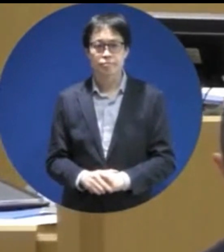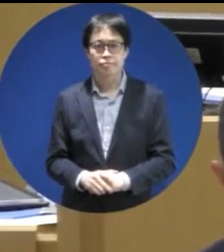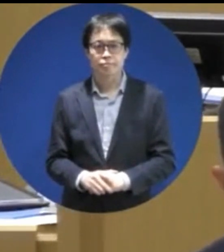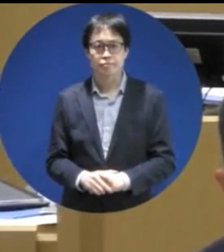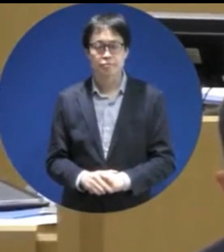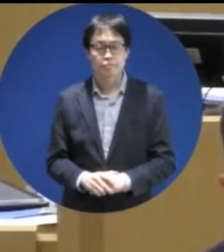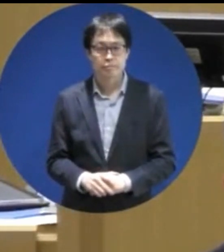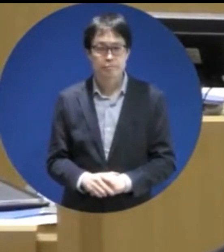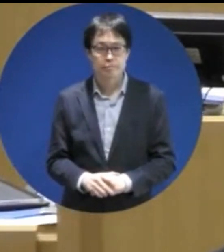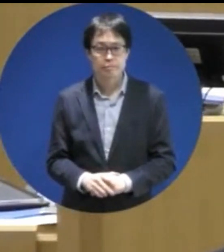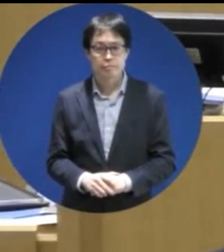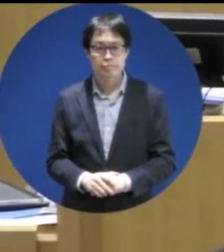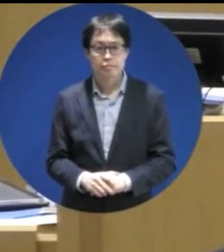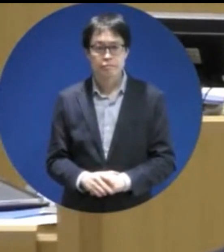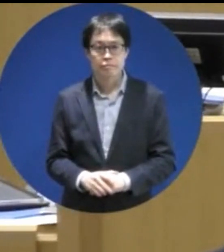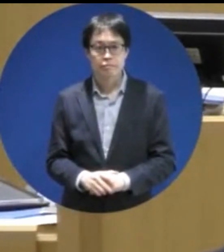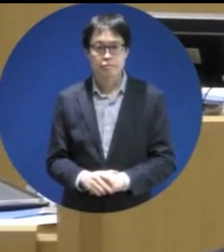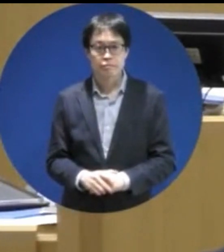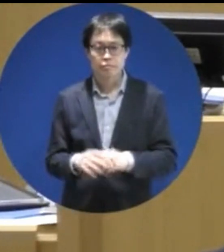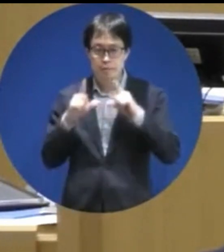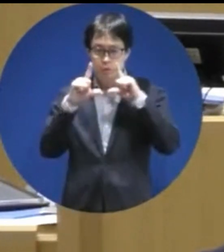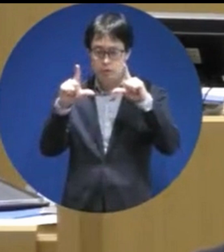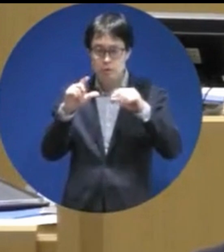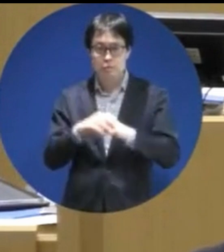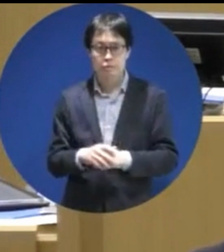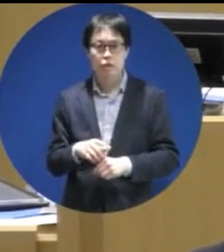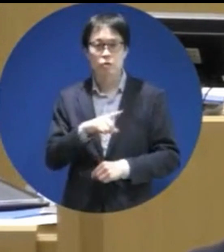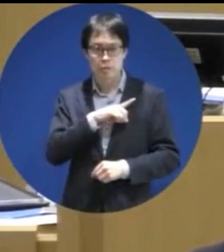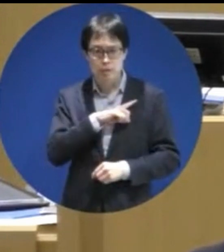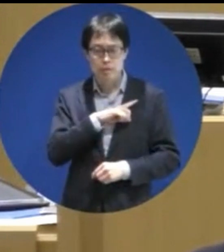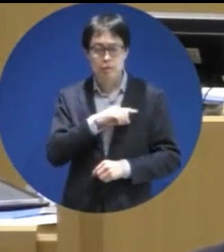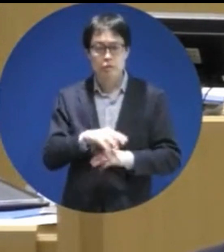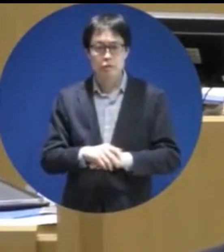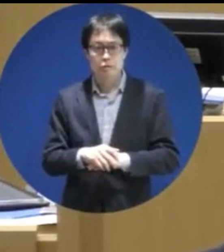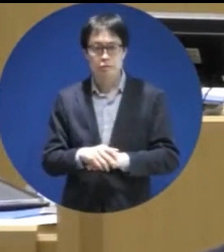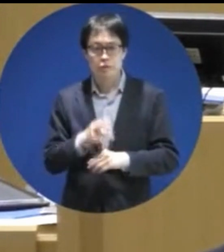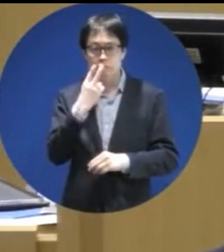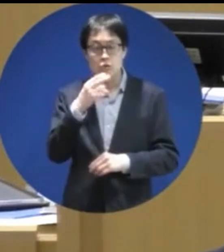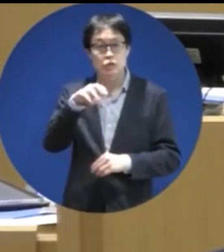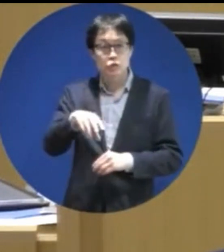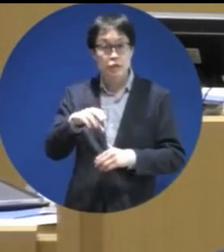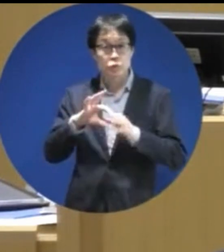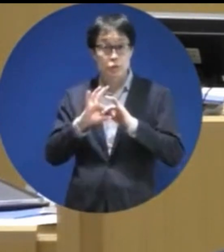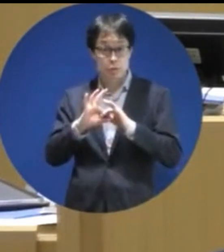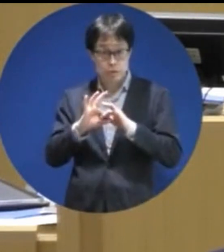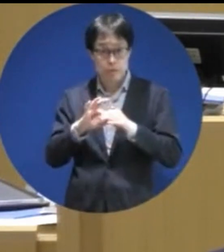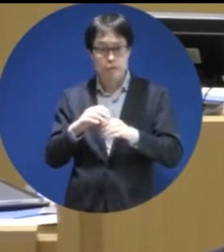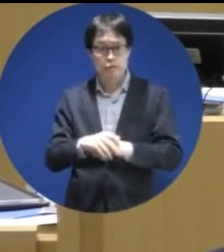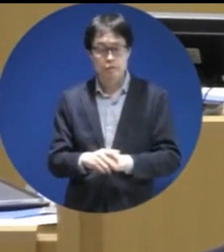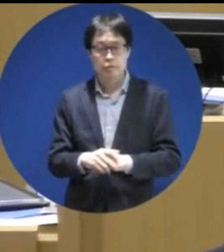桑水流議員の再質問に、お答えします。まず喫煙所についてですけ